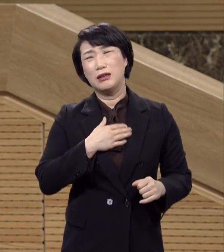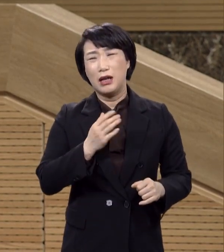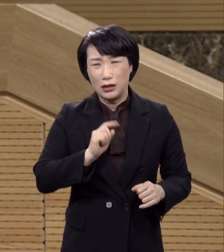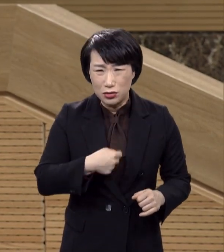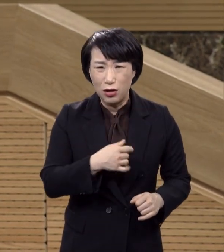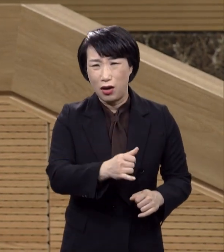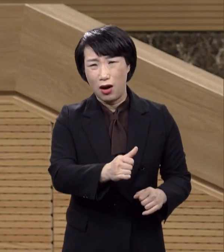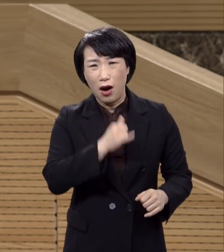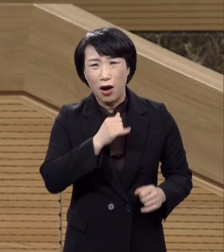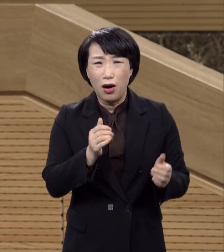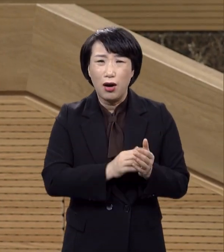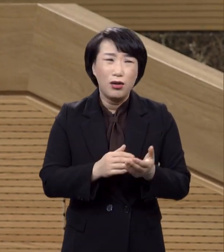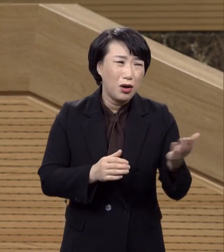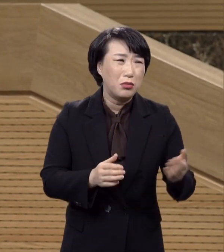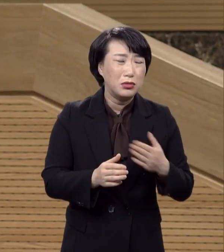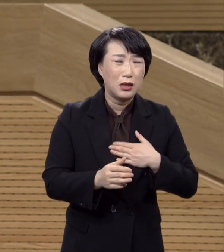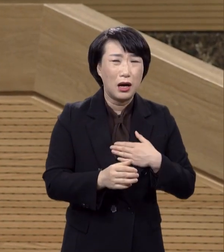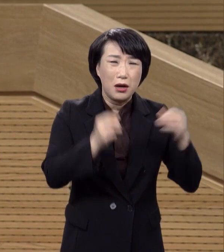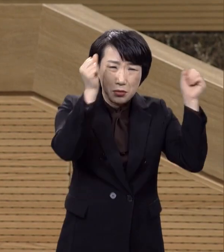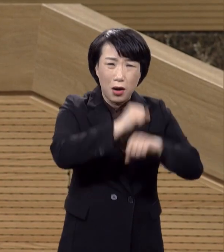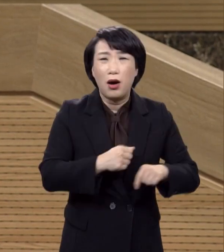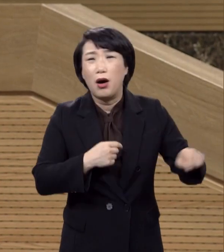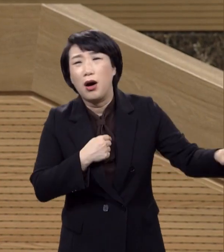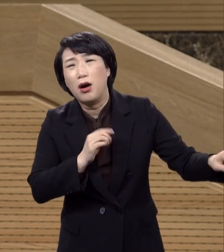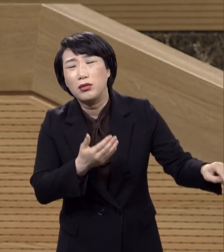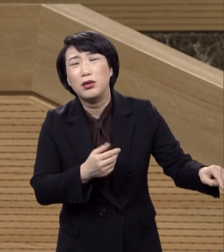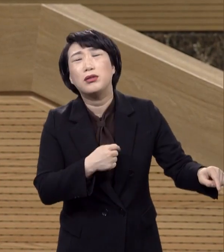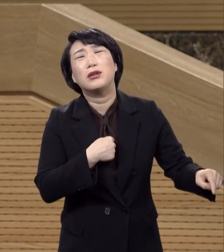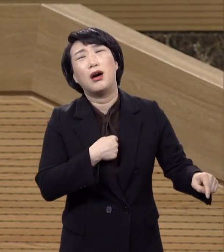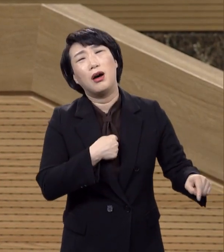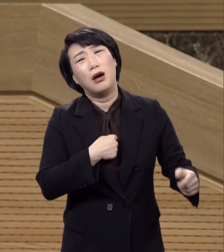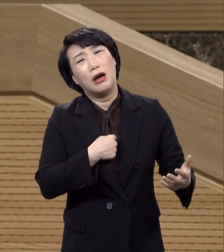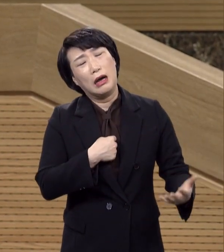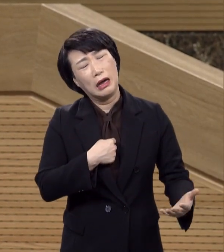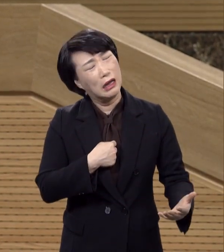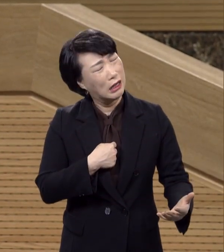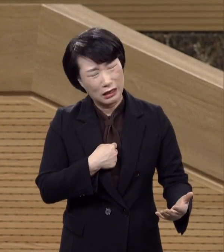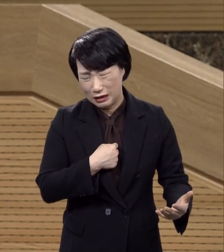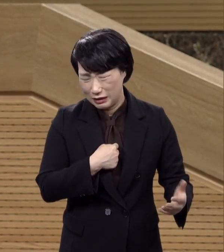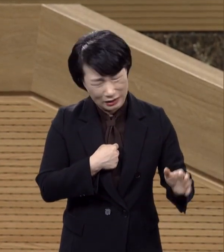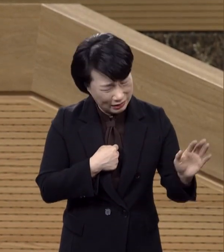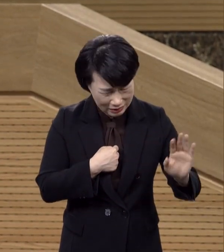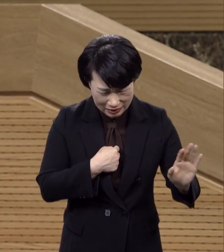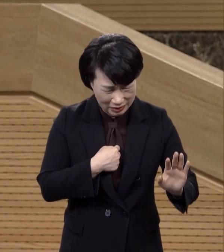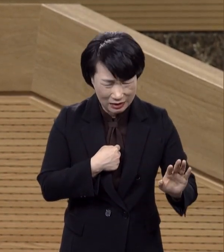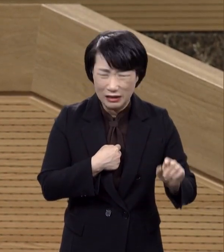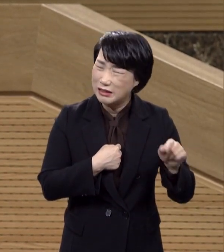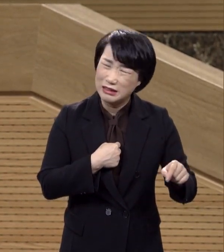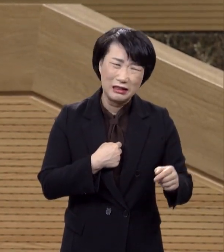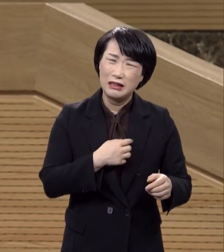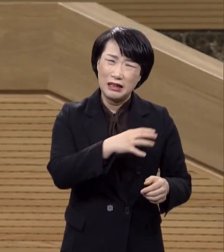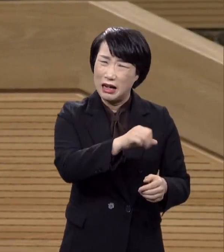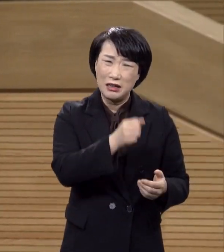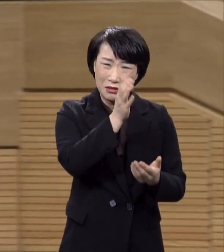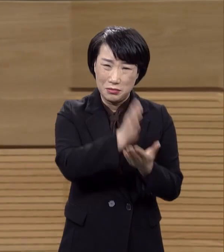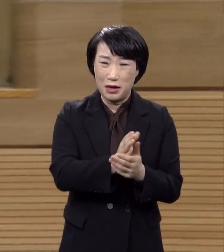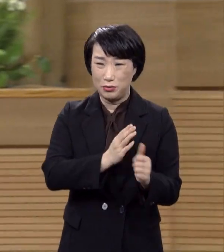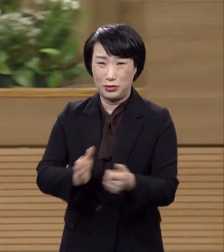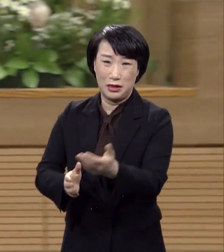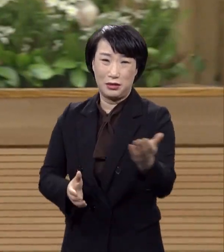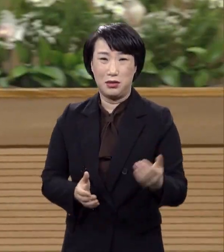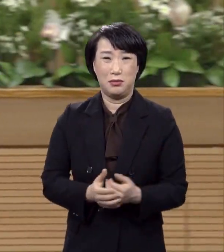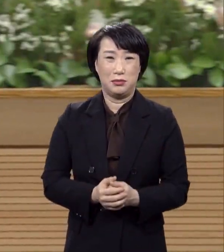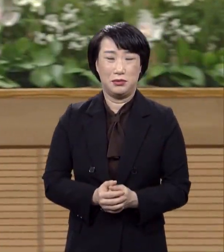스스로 적이 되어서 나를 파탄에 몰아넣는 세월이 될 때 절대 이런 세월은 가져서는 안 된다는